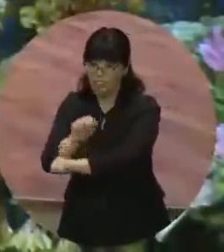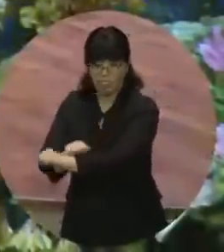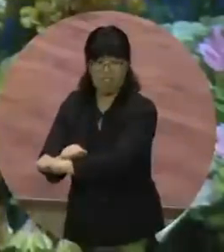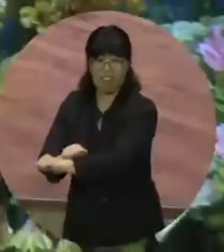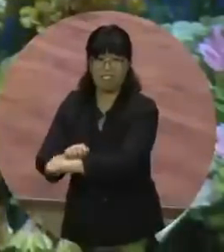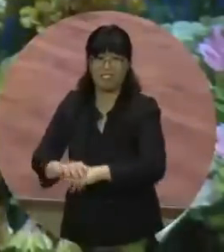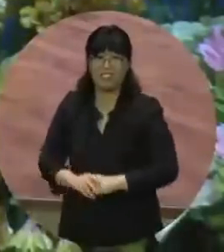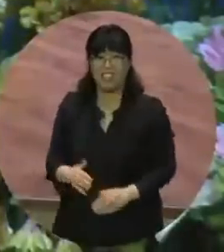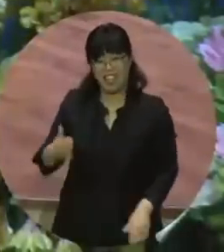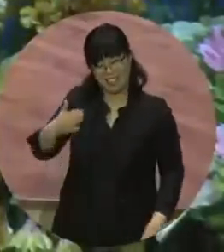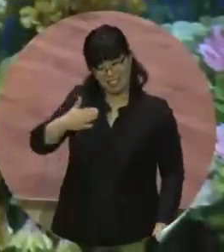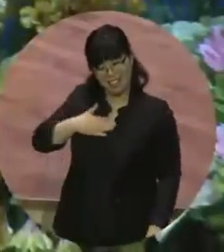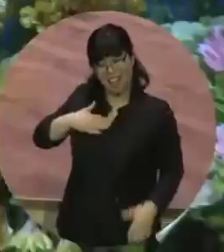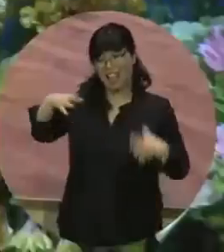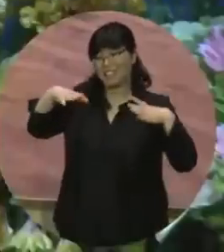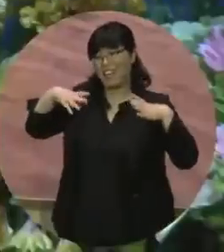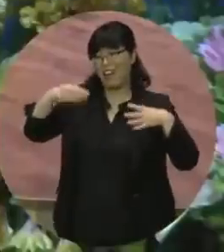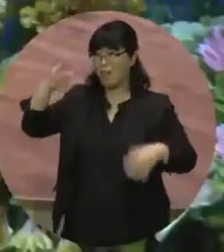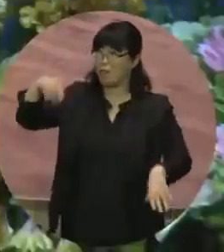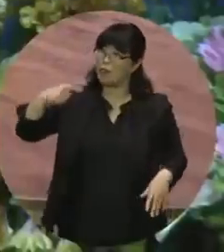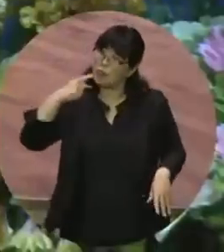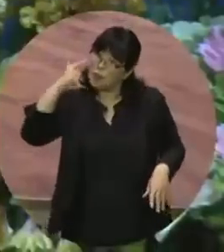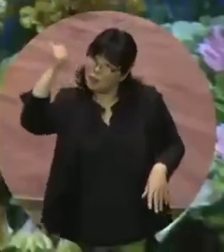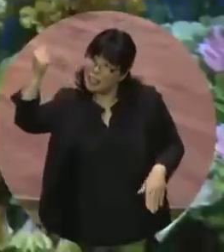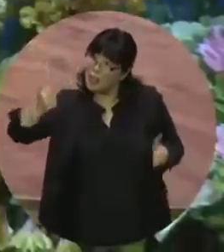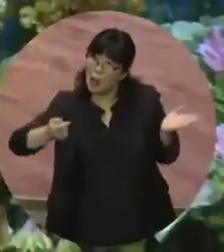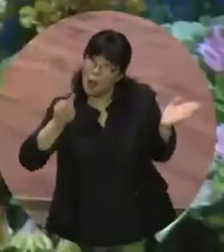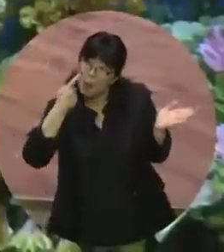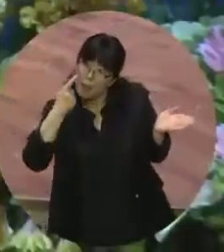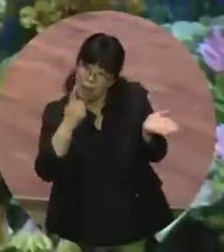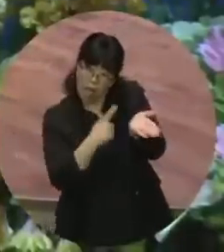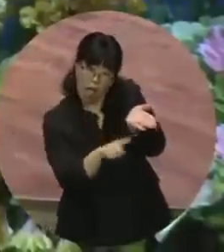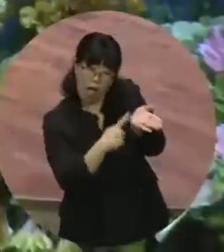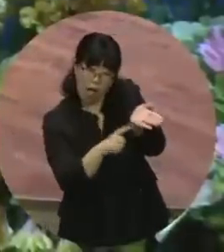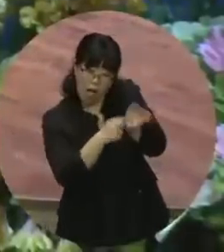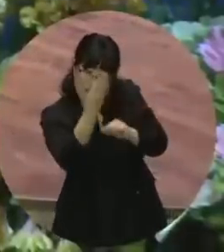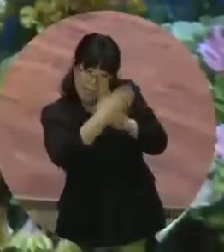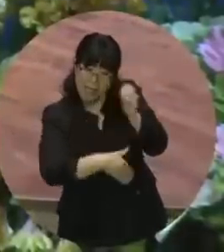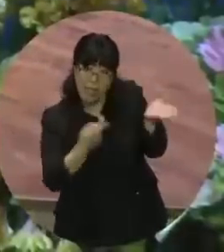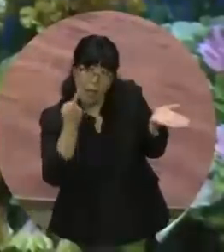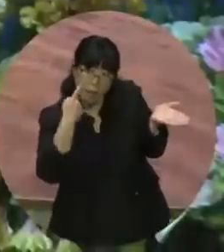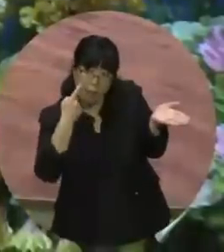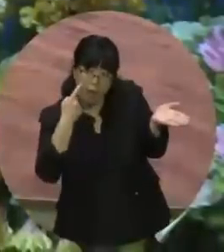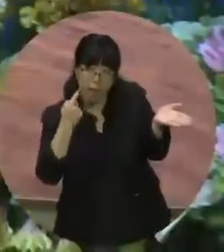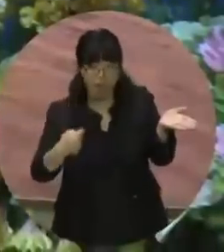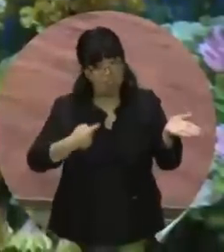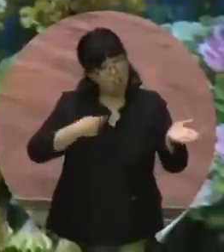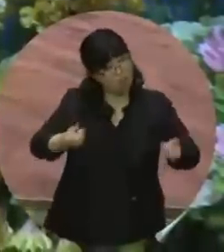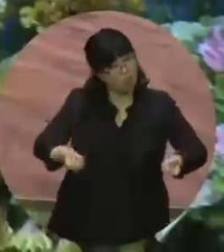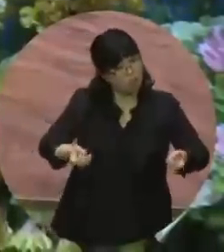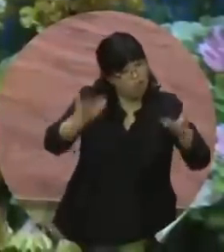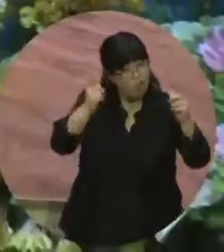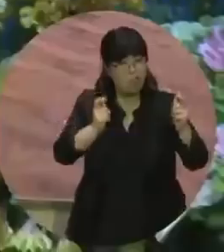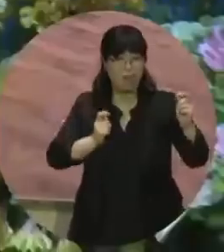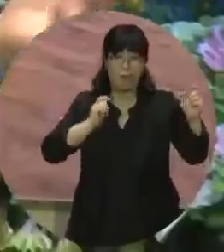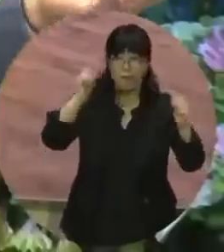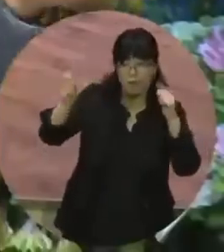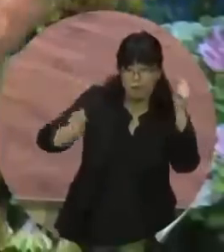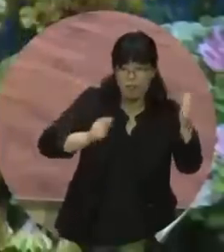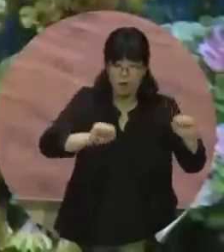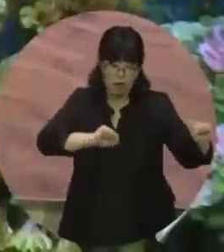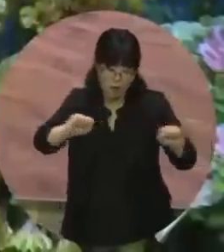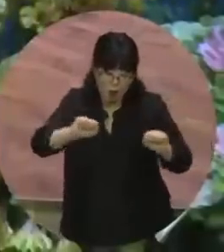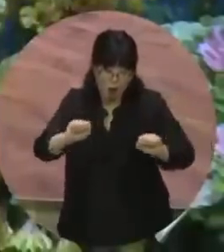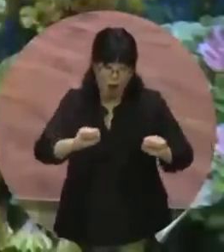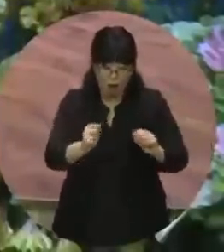목사님 봐라 우리 지금 이거 지금 이 몸에 또 축제한다 이 빨리 뭐 중공 고등공 막 현장 쫙 우리